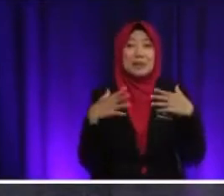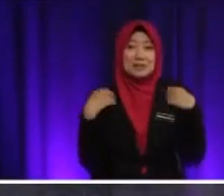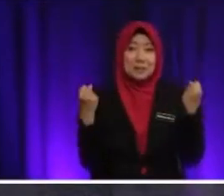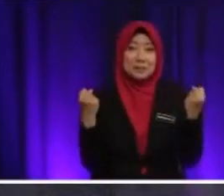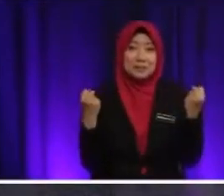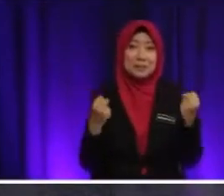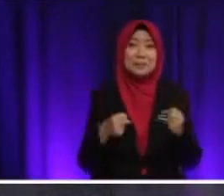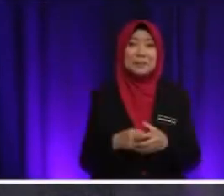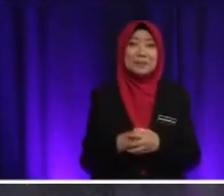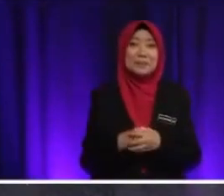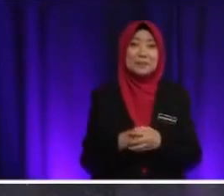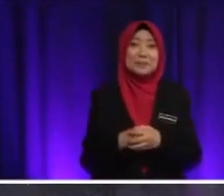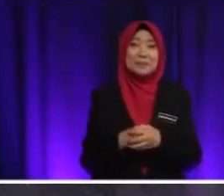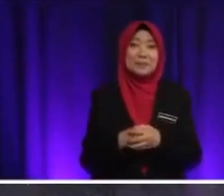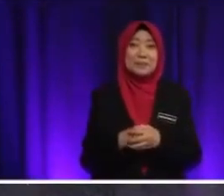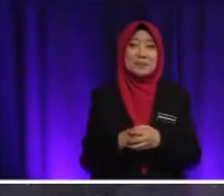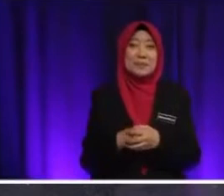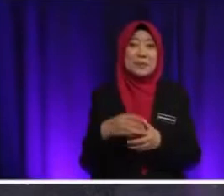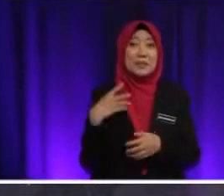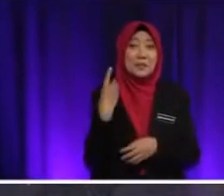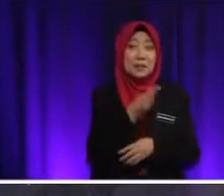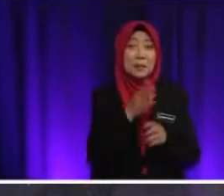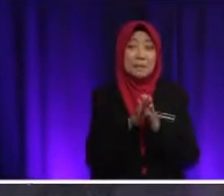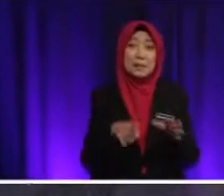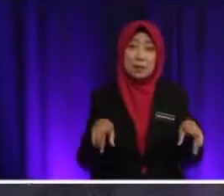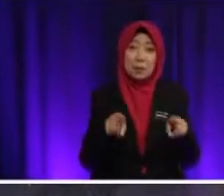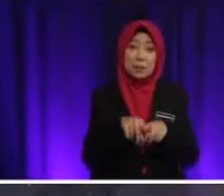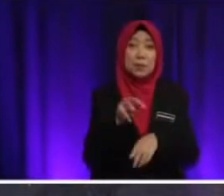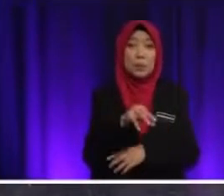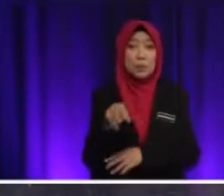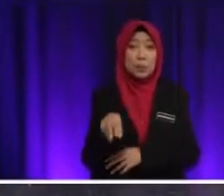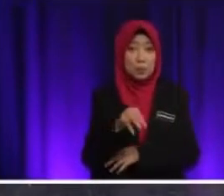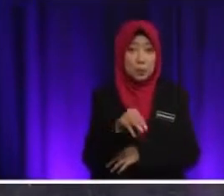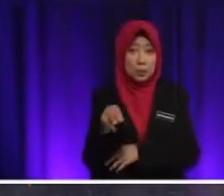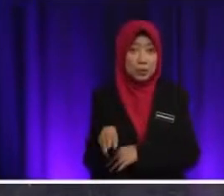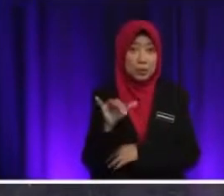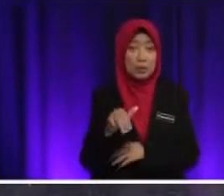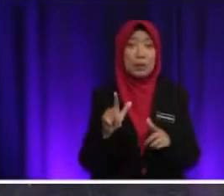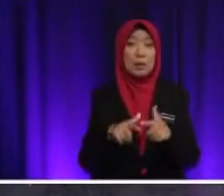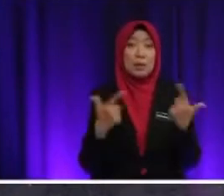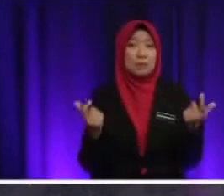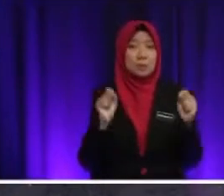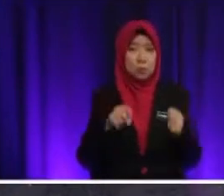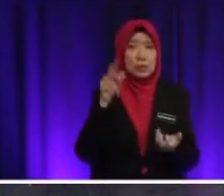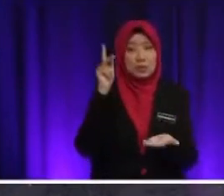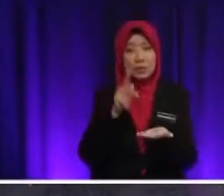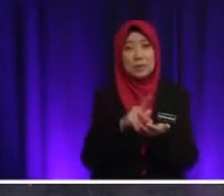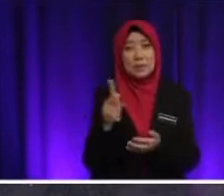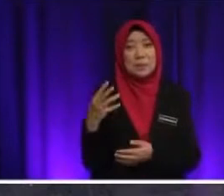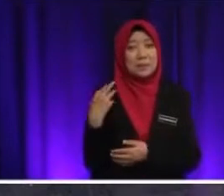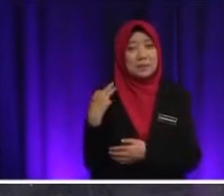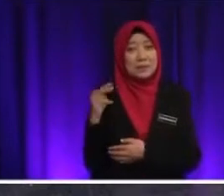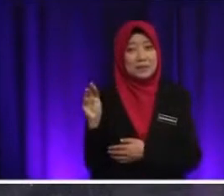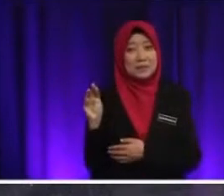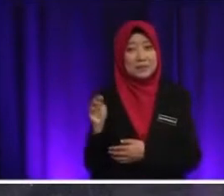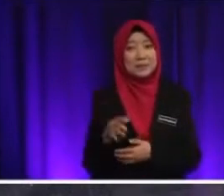Baik ustaz, hari ini kita tidak bertiga. Kita bersama dengan murid-murid yang lain. Jadi bolehkah ustaz kenalkan mereka kepada kami?